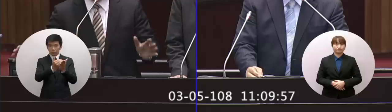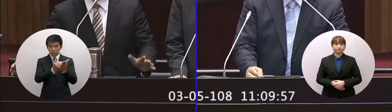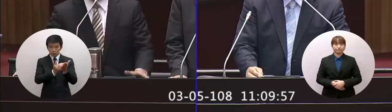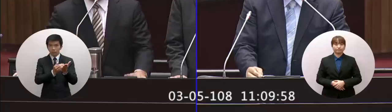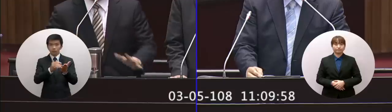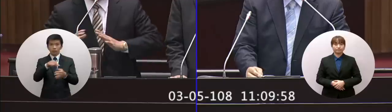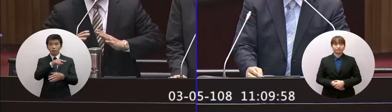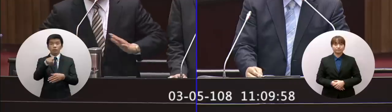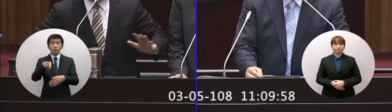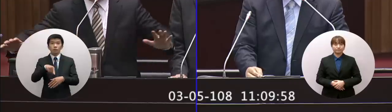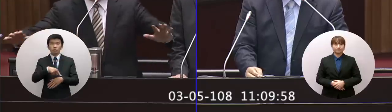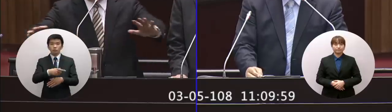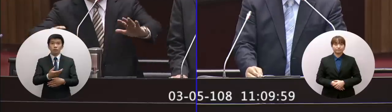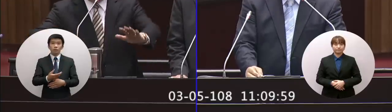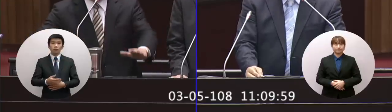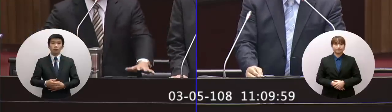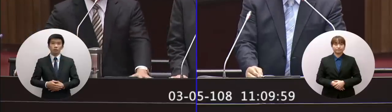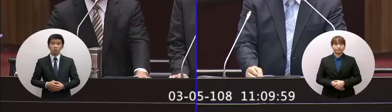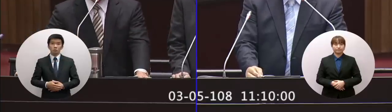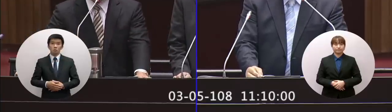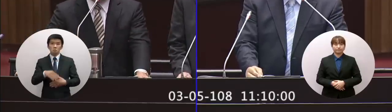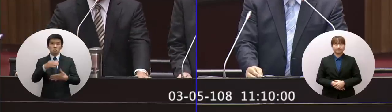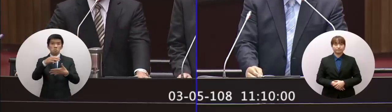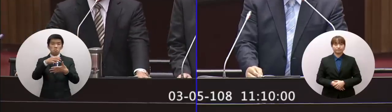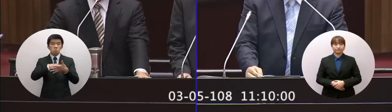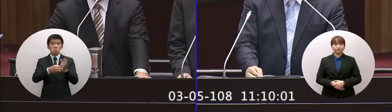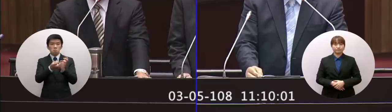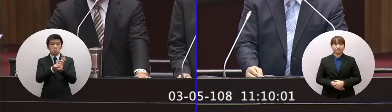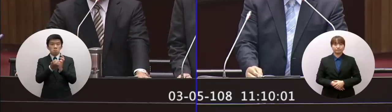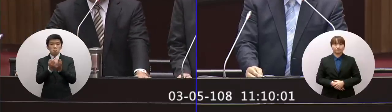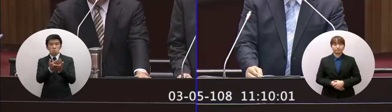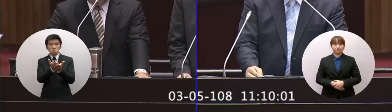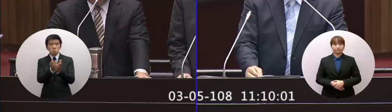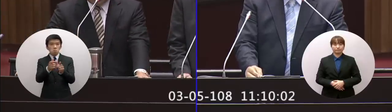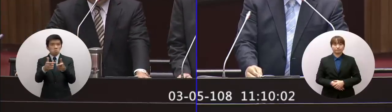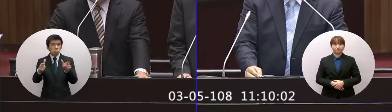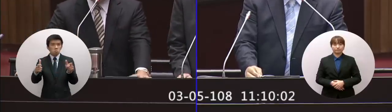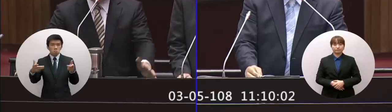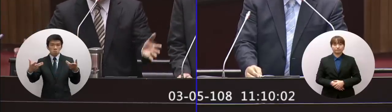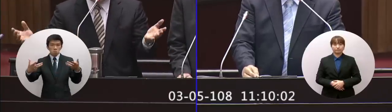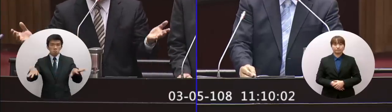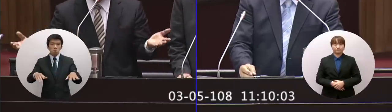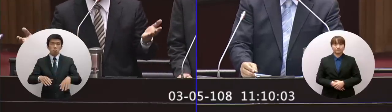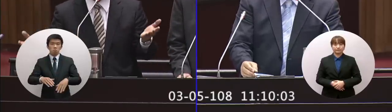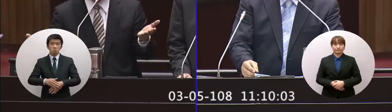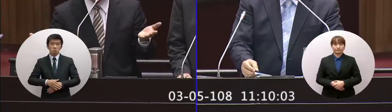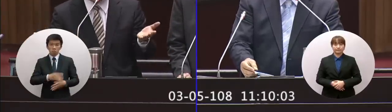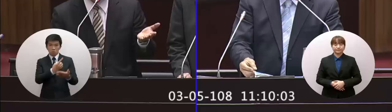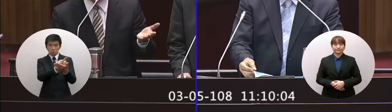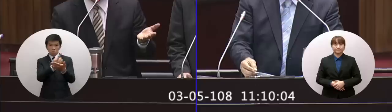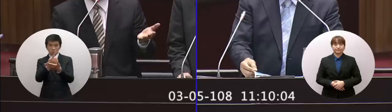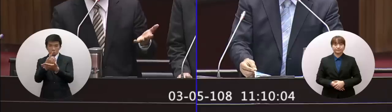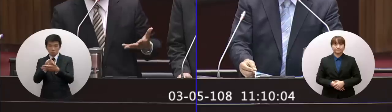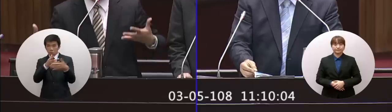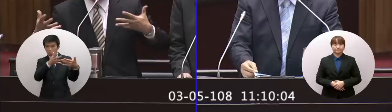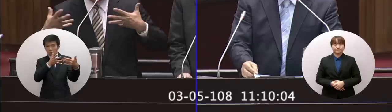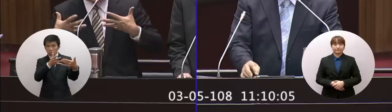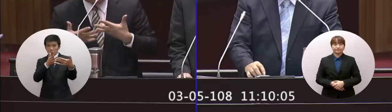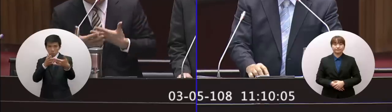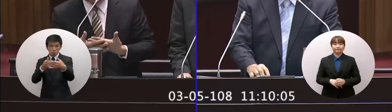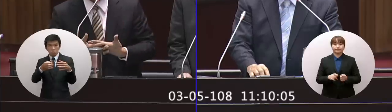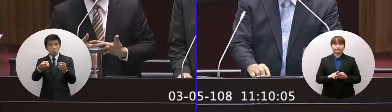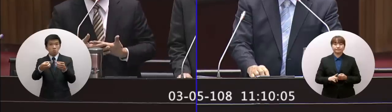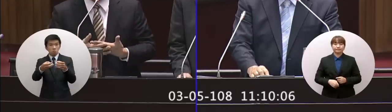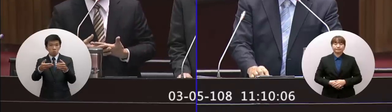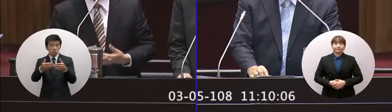都非常的包含各个方面，都必须征求各方意见，然后